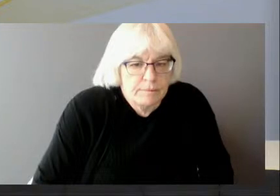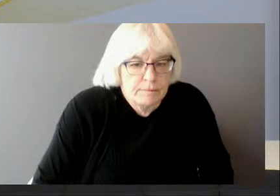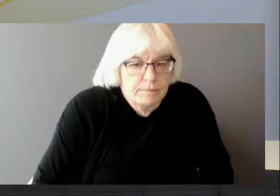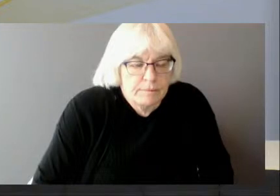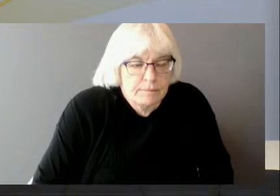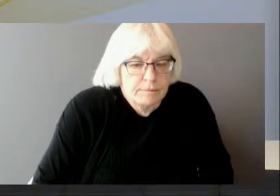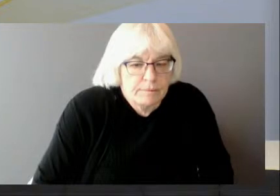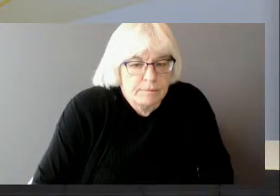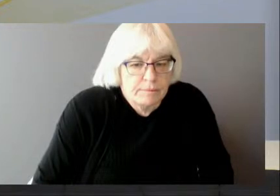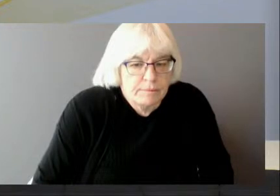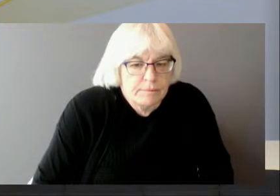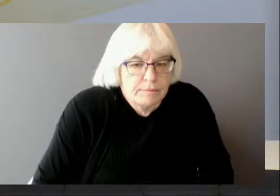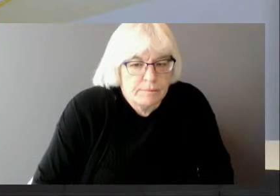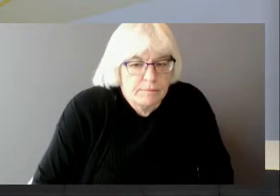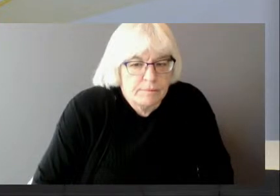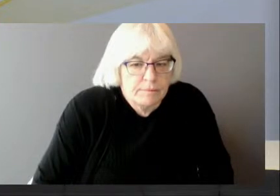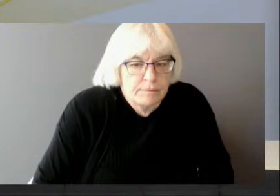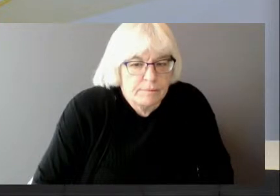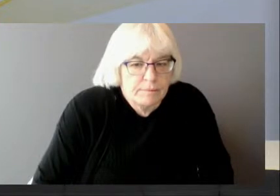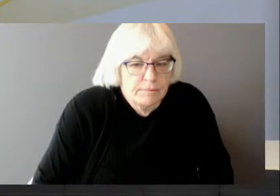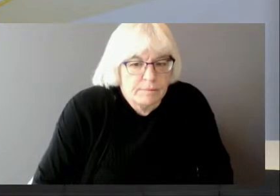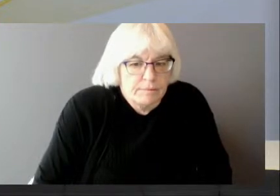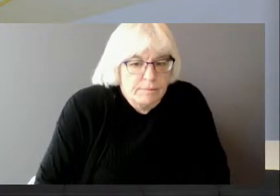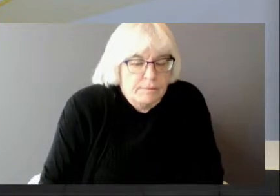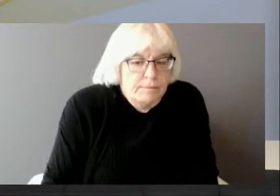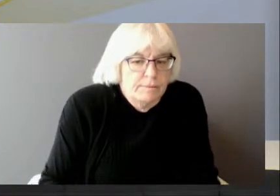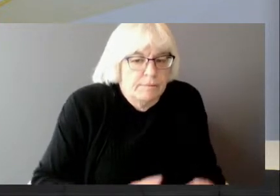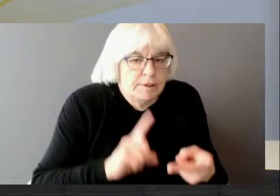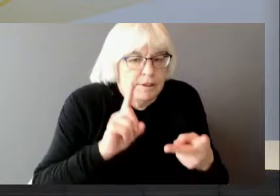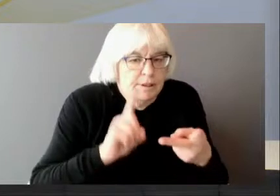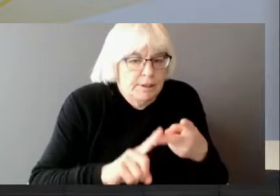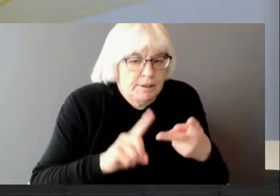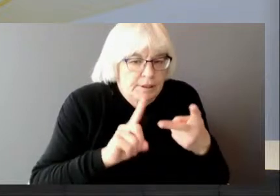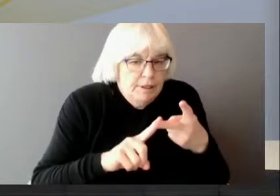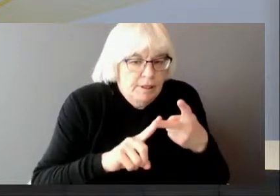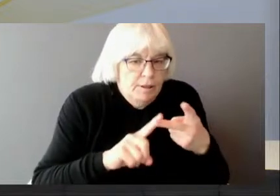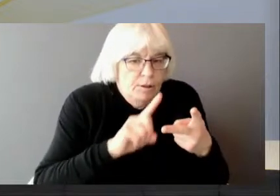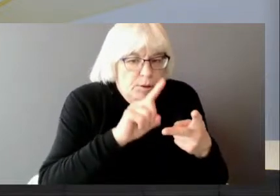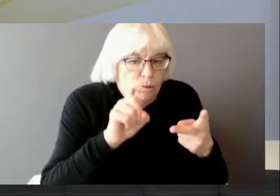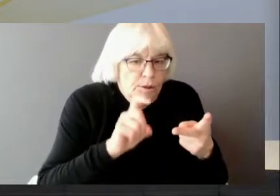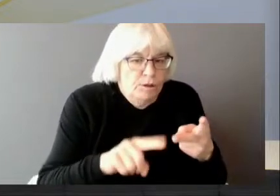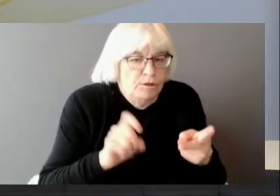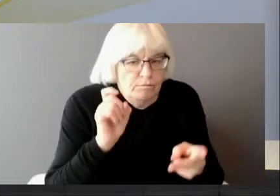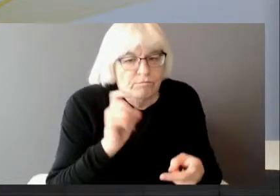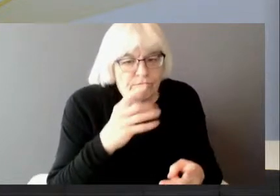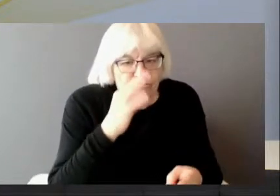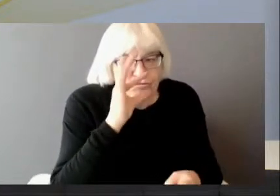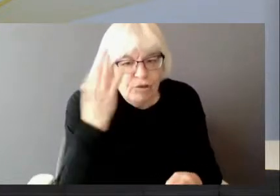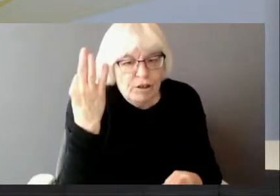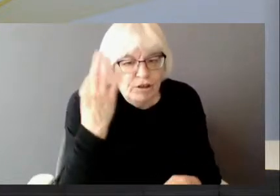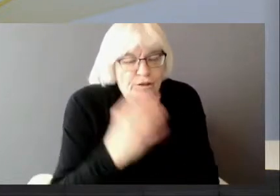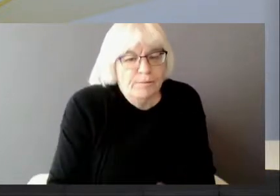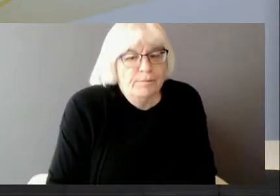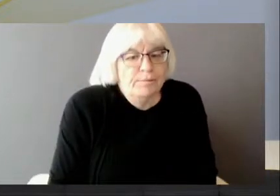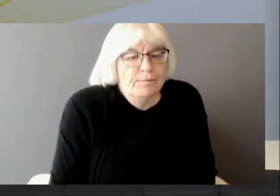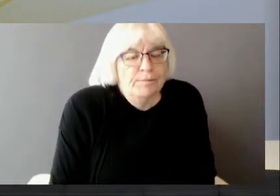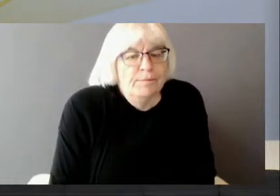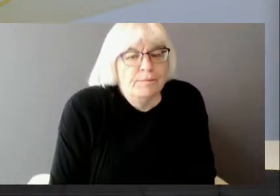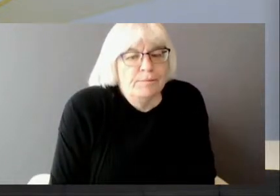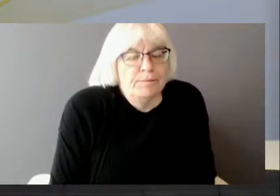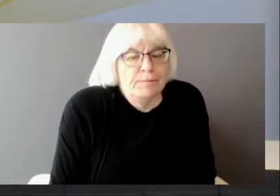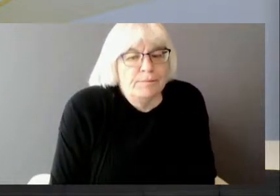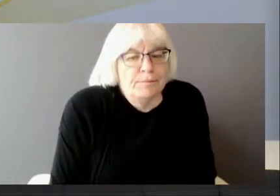Parfait, merci. Et ma deuxième question, c'est toujours au sujet des variants, parce que je sais que vous envoyez toujours les échantillons